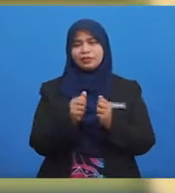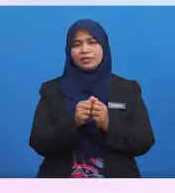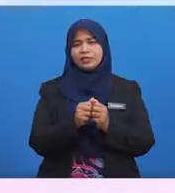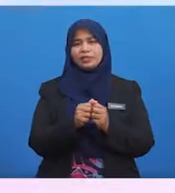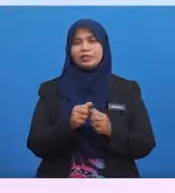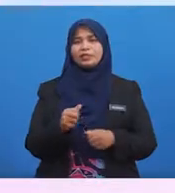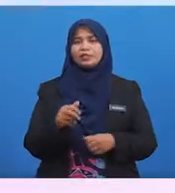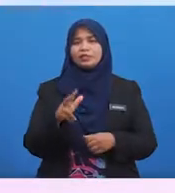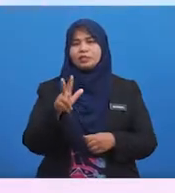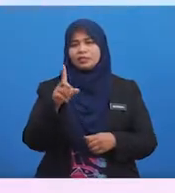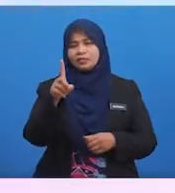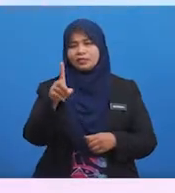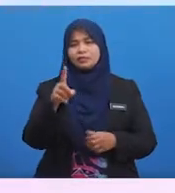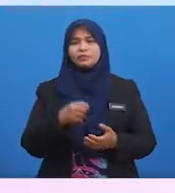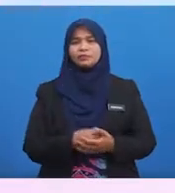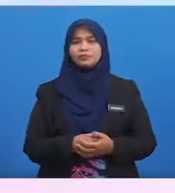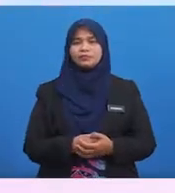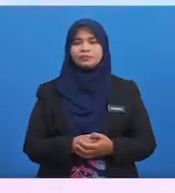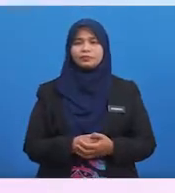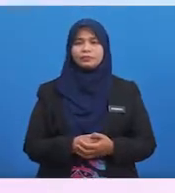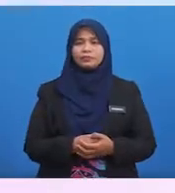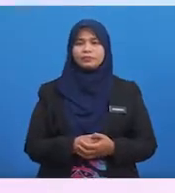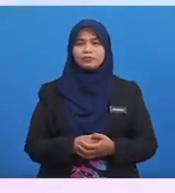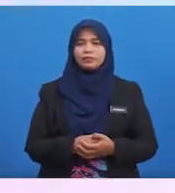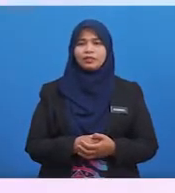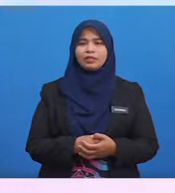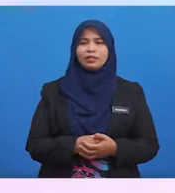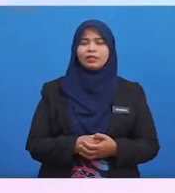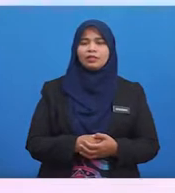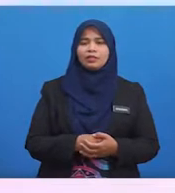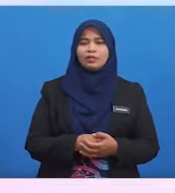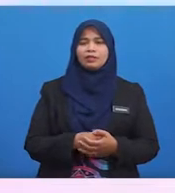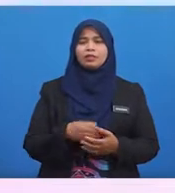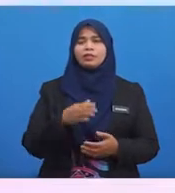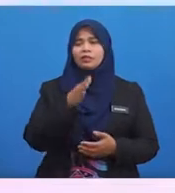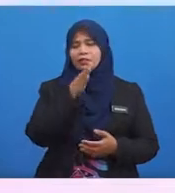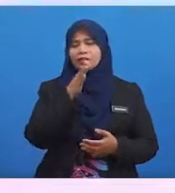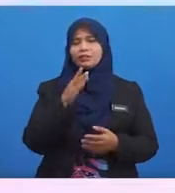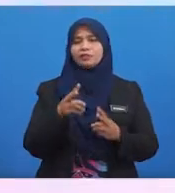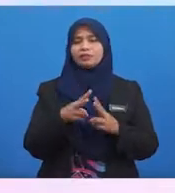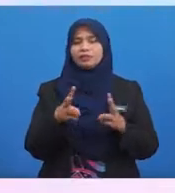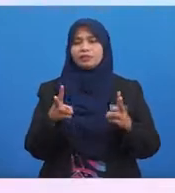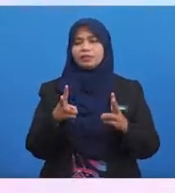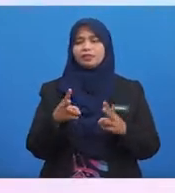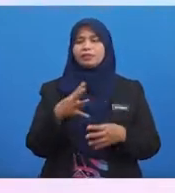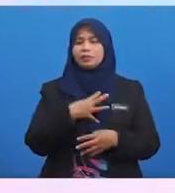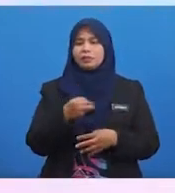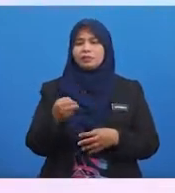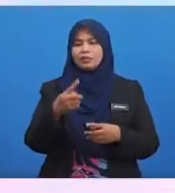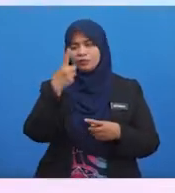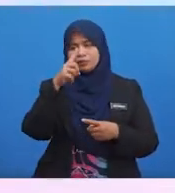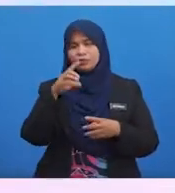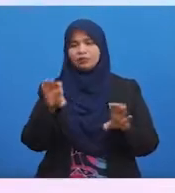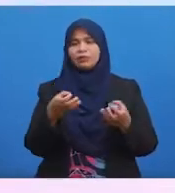berikut situasi pertama ibu jadi sangat berminat untuk membuat